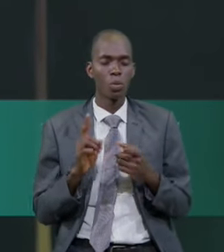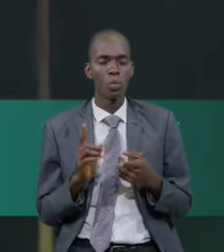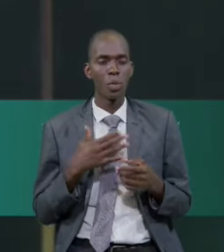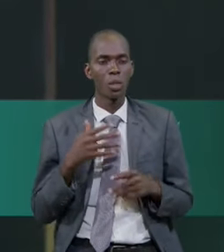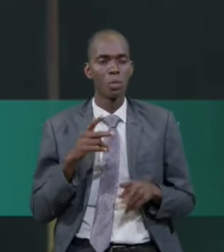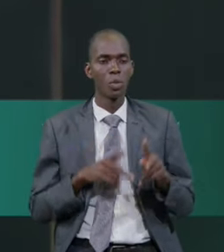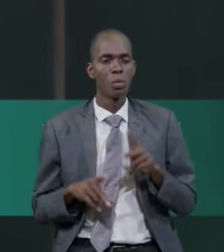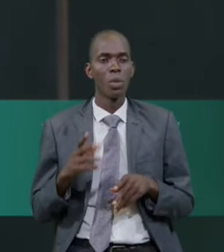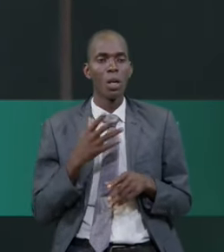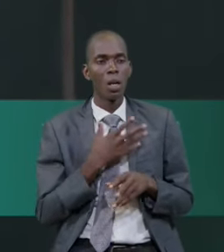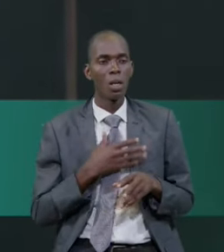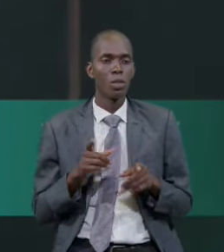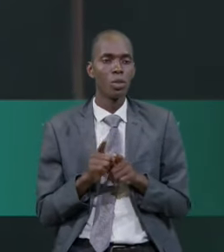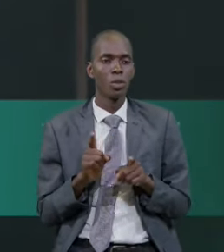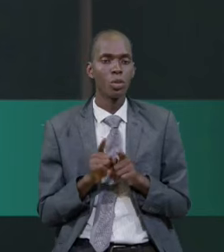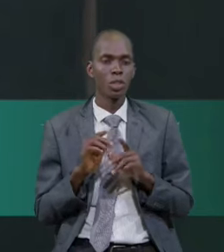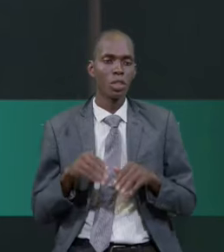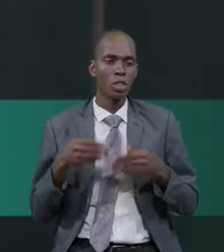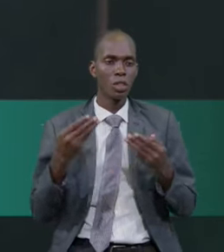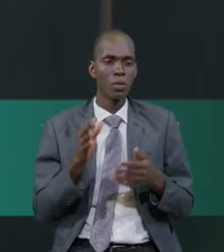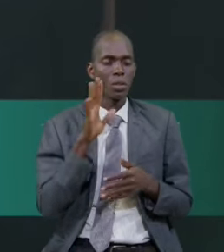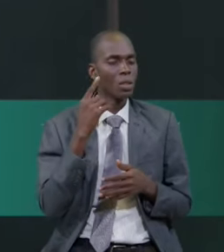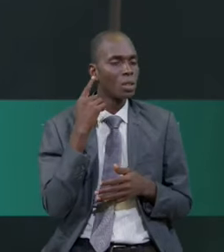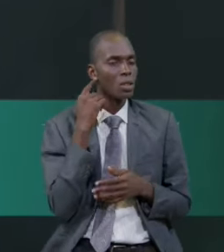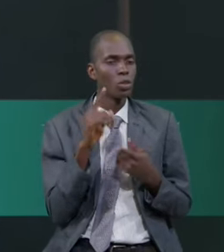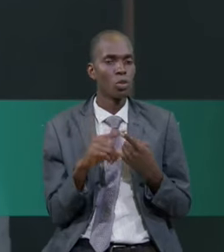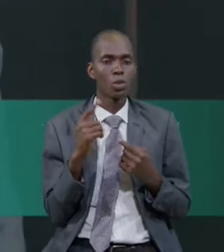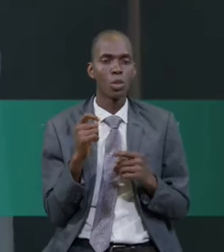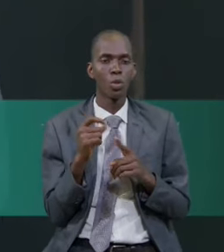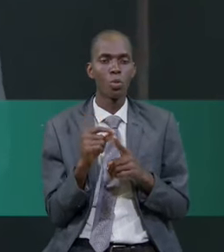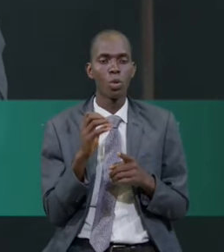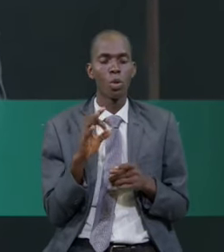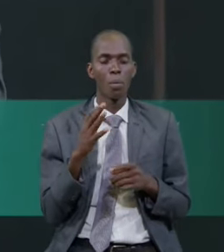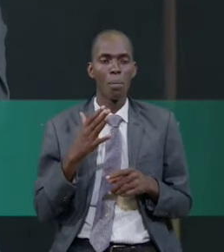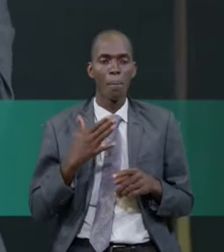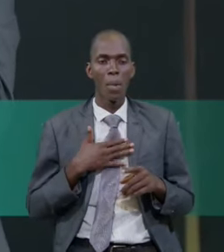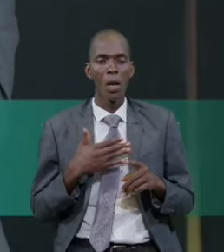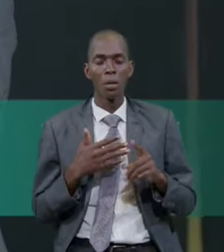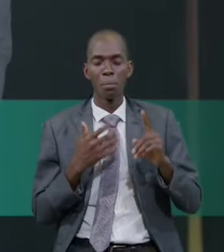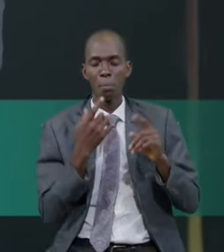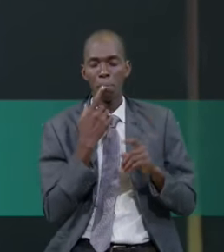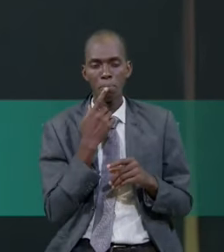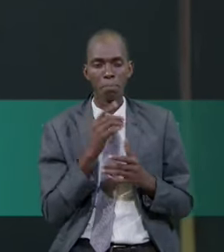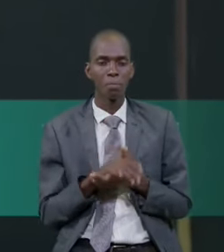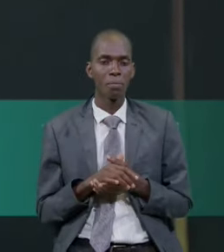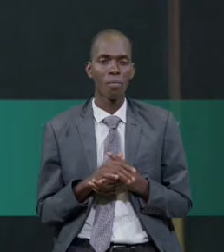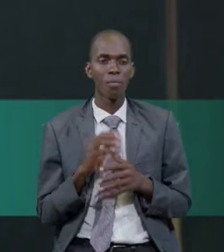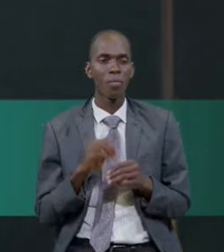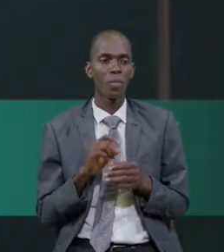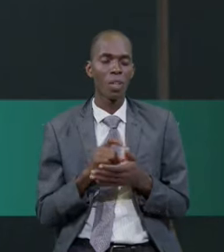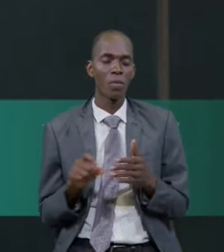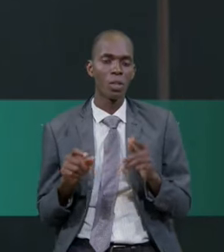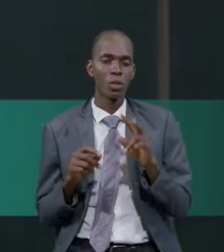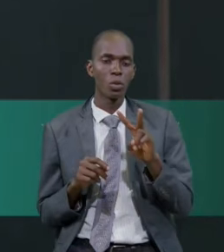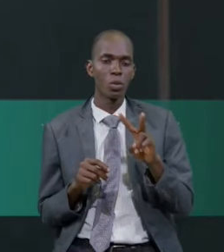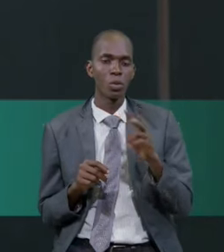Mon peuple écoute mes instructions, prêtez l'oreille aux paroles de ma bouche. Verset 2. Verset 2 dit,